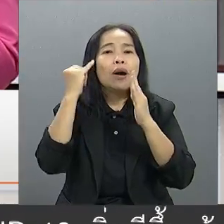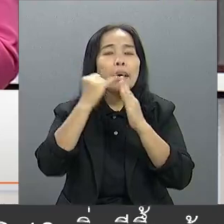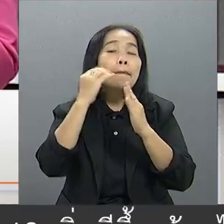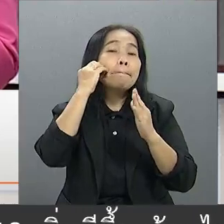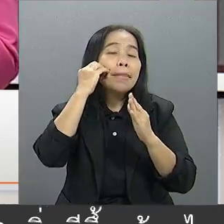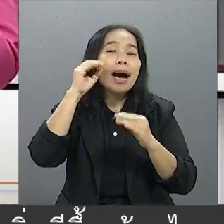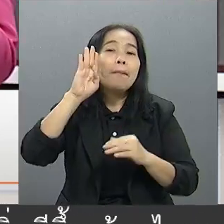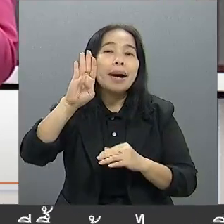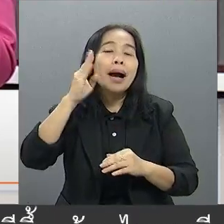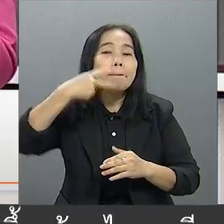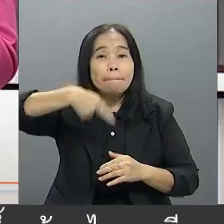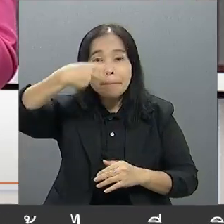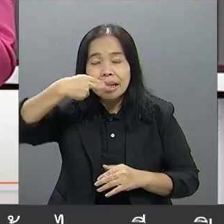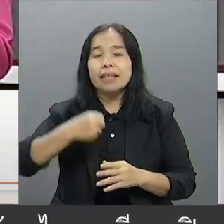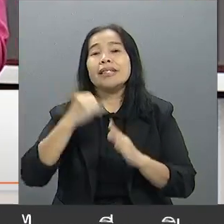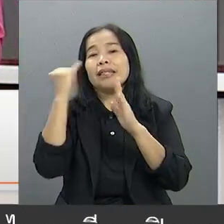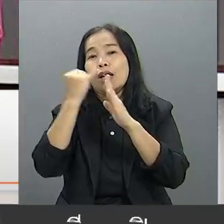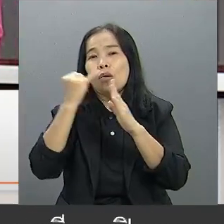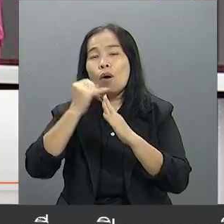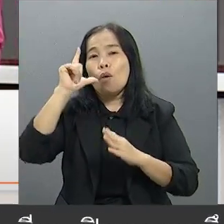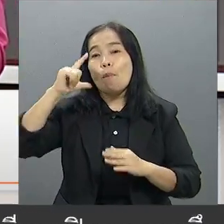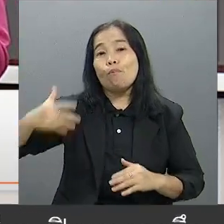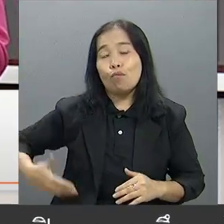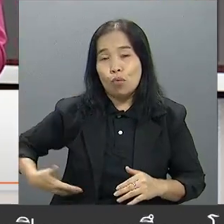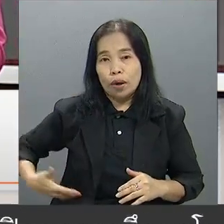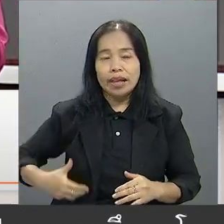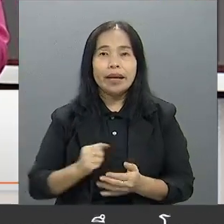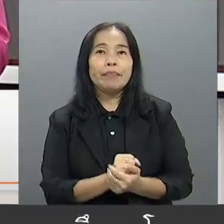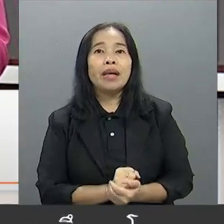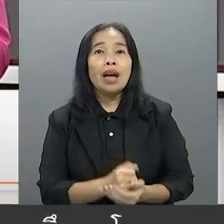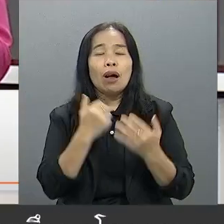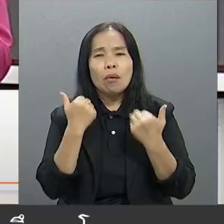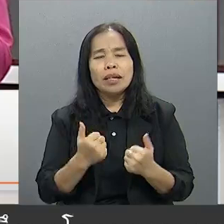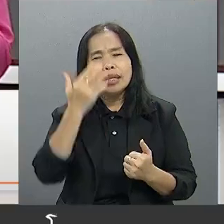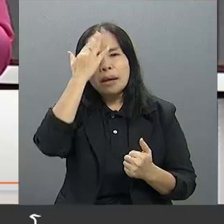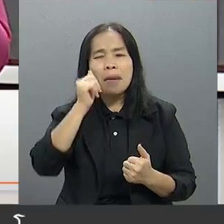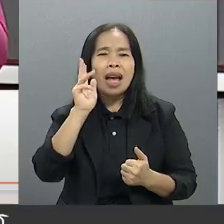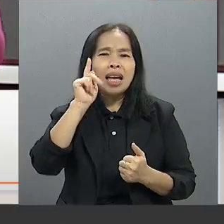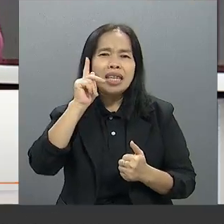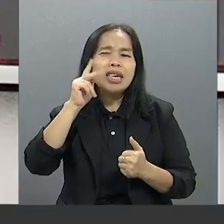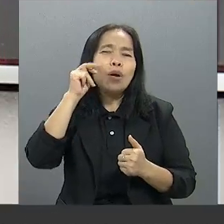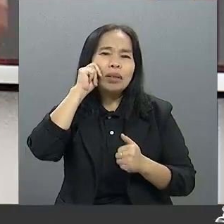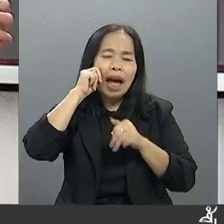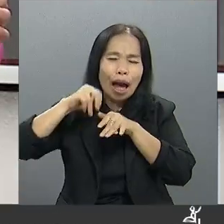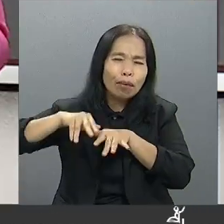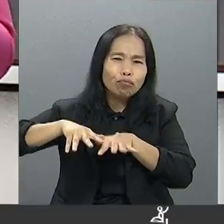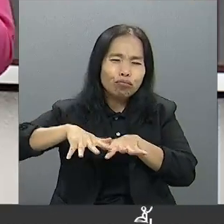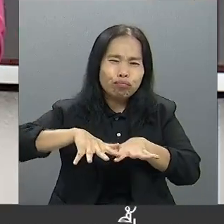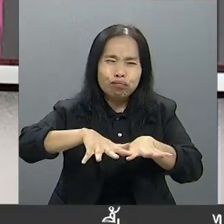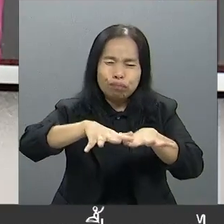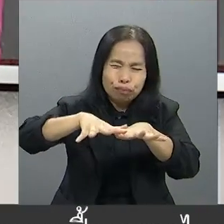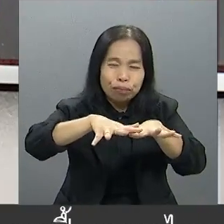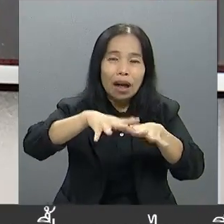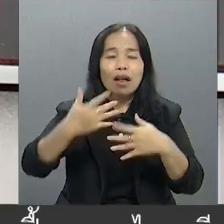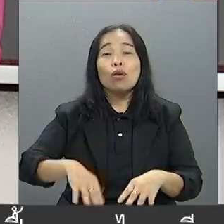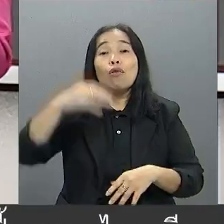หาสอนจังหวัดลพบุรีนะคะคือผักตบเนี่ยนะคะหนาแน่นมากๆเลยค่ะและไม่ว่าจะหน้าฝนหรือว่าหน้